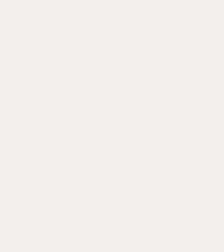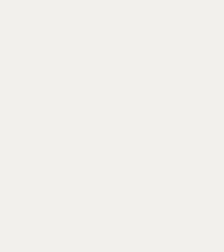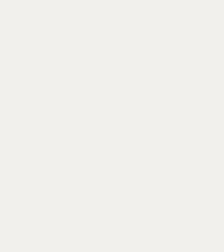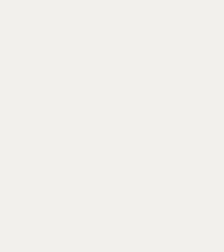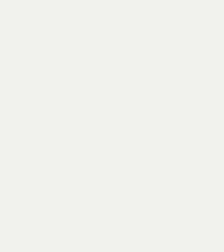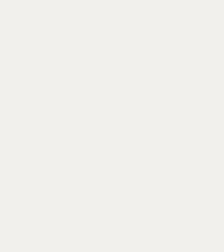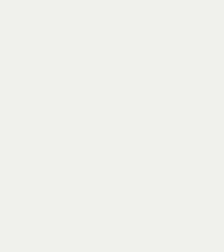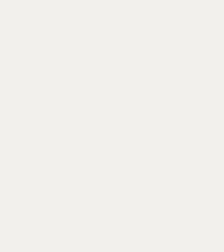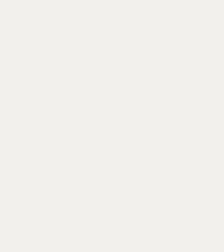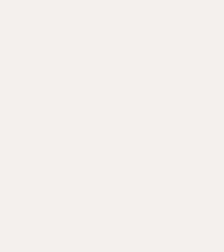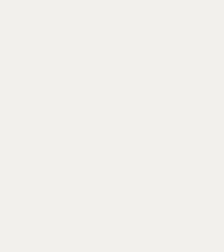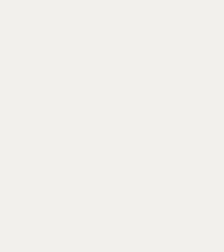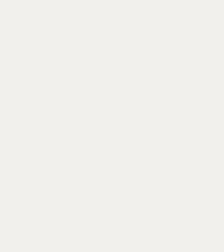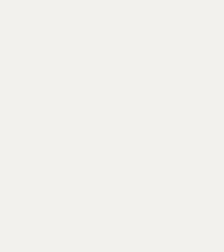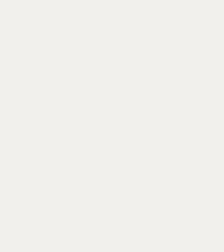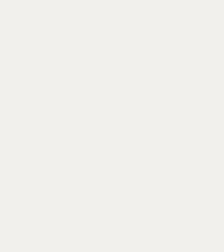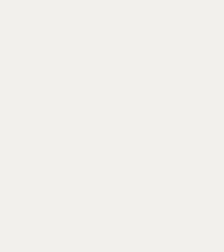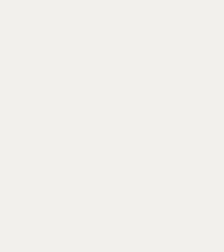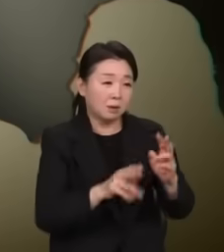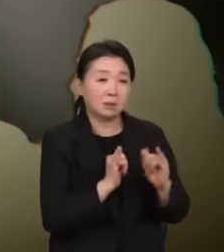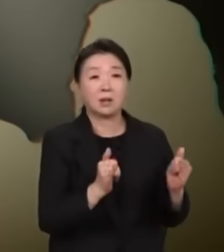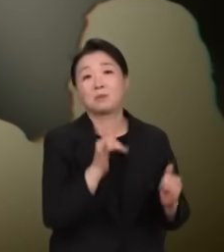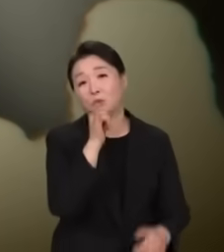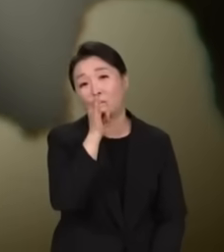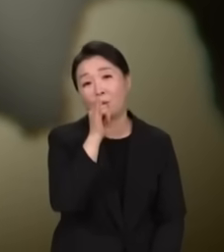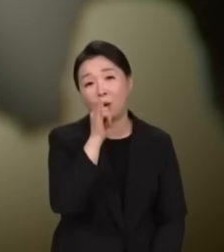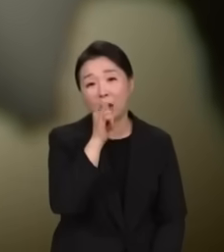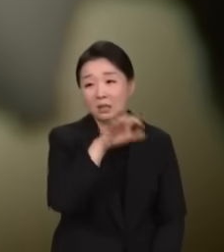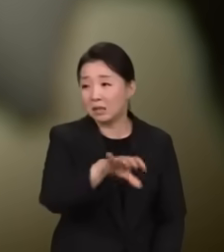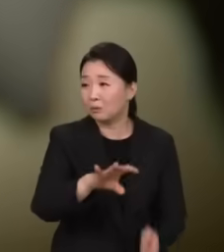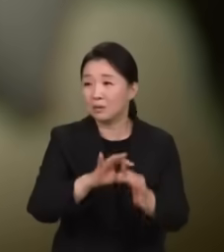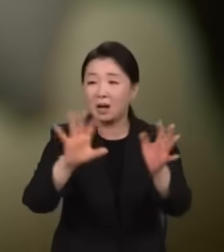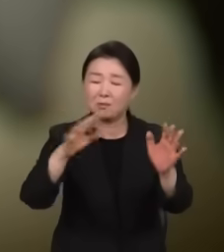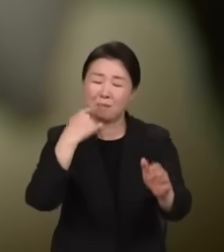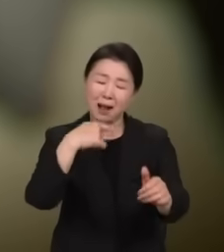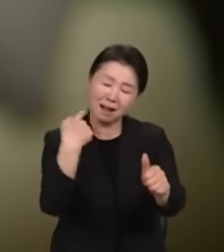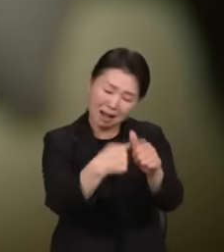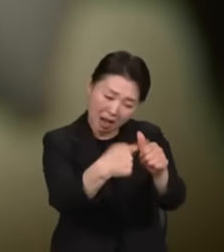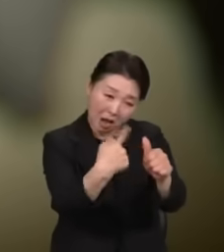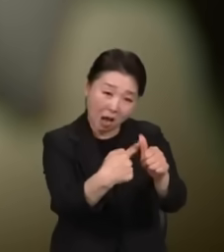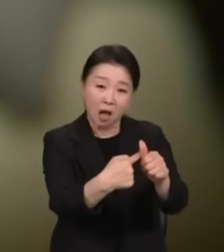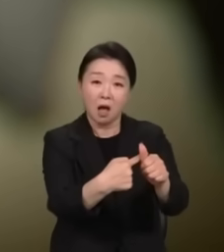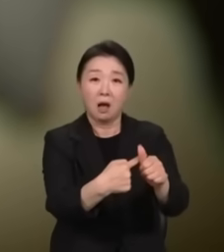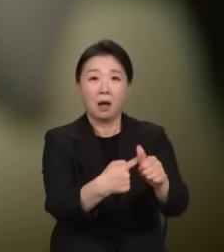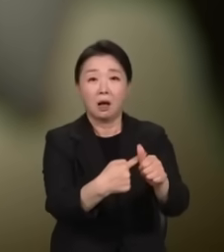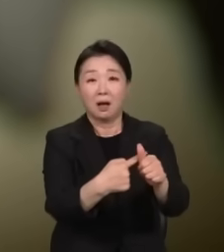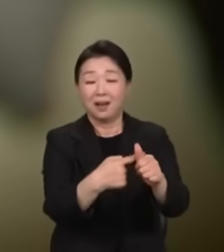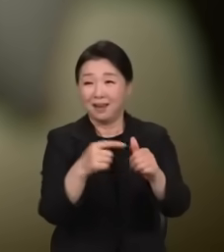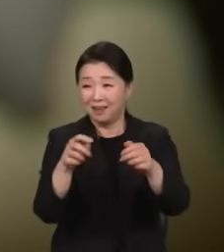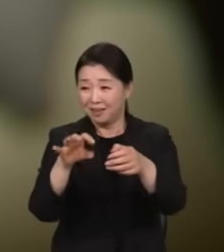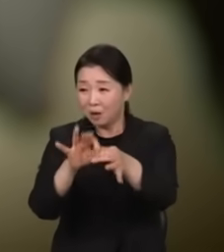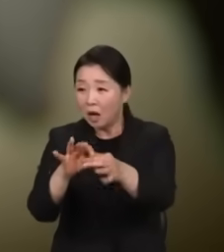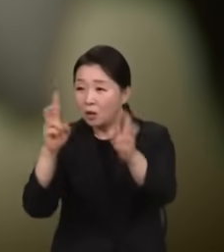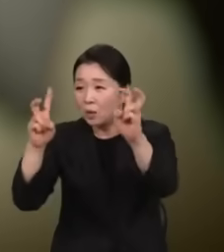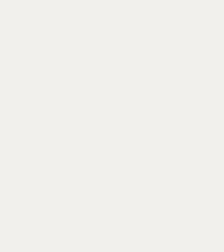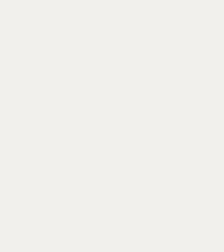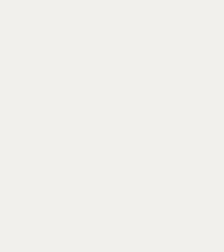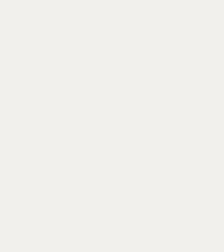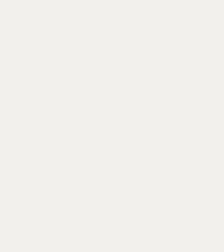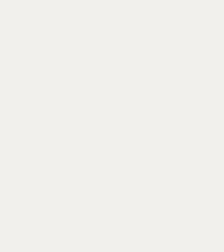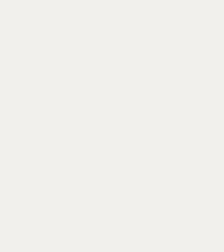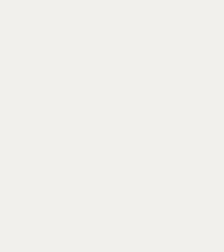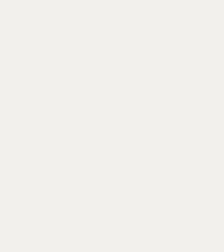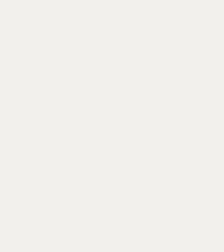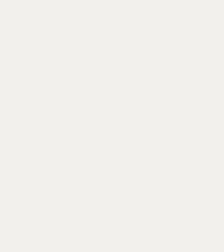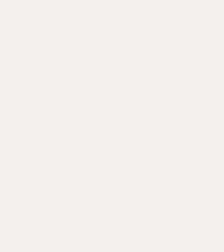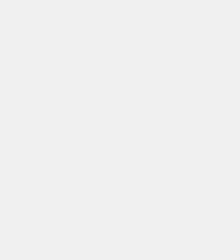공황장애가 왔던 직원도 있었다고 했습니다. 장소를 가리지 않은 폭언은 협력업체 직원들에게까지 알려졌습니다.